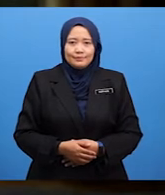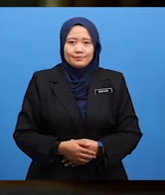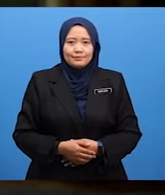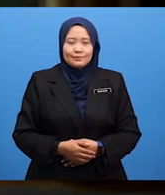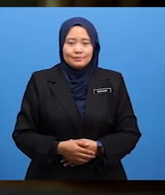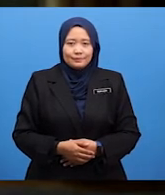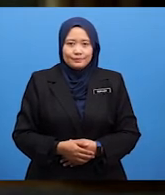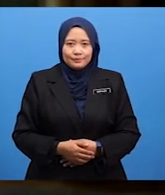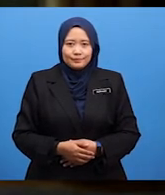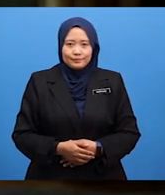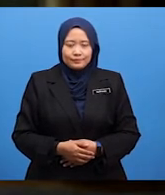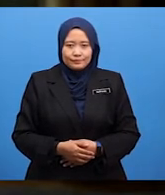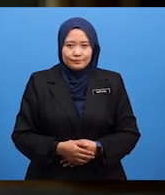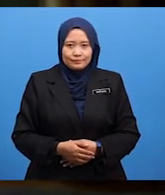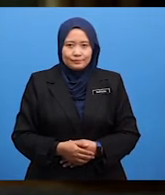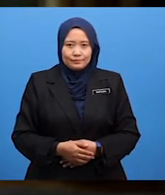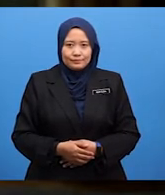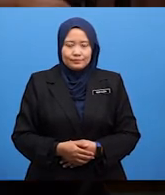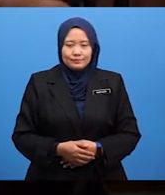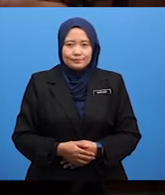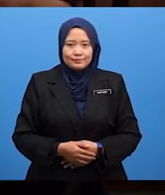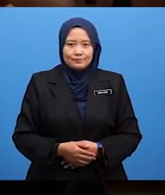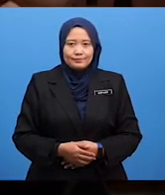Jadi daripada note yang tinggi ke rendah.